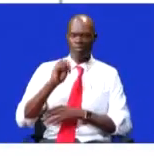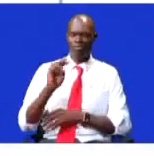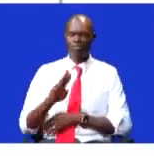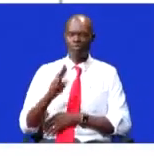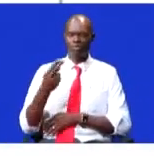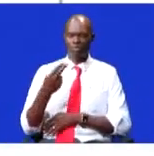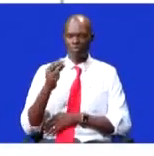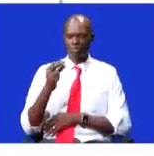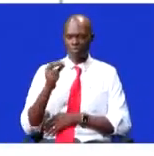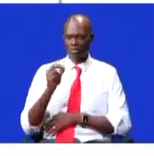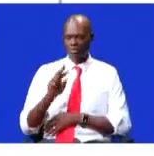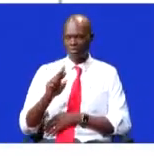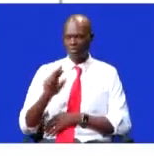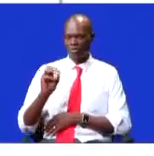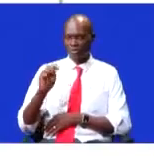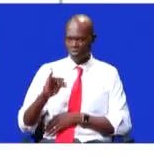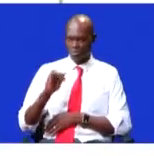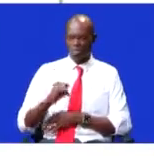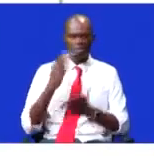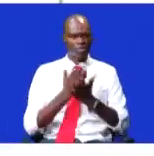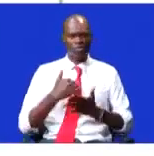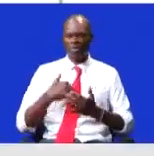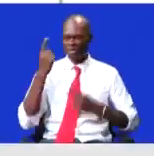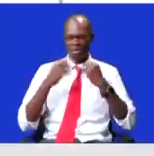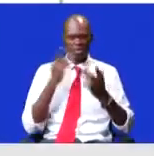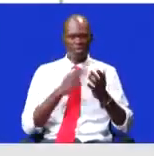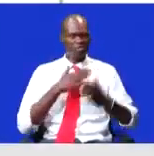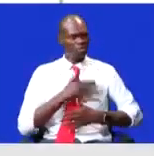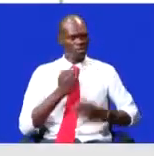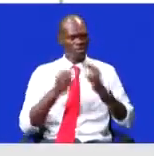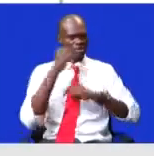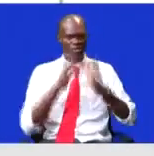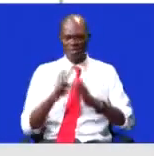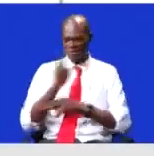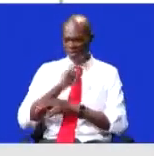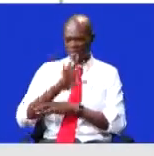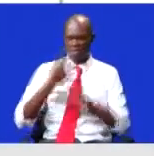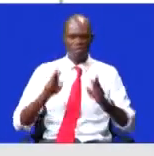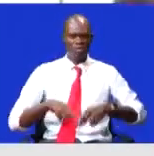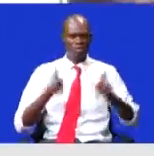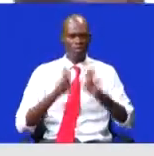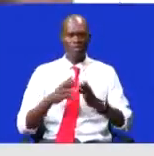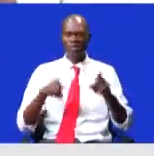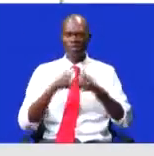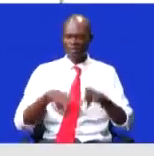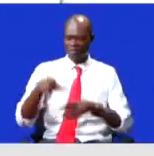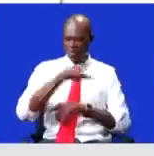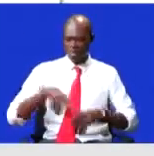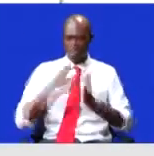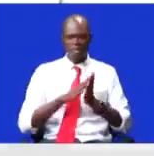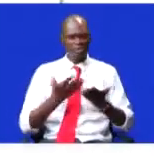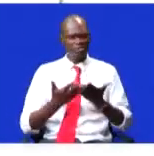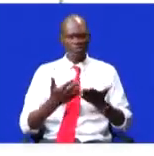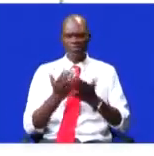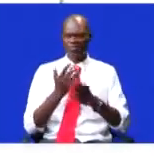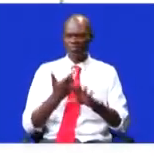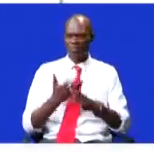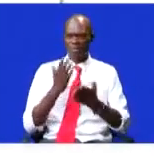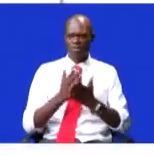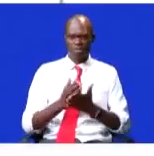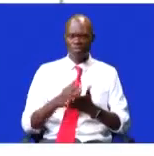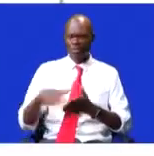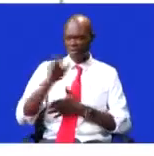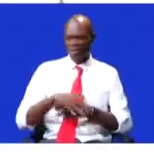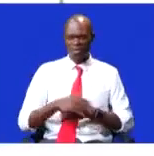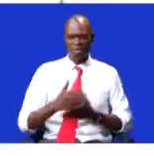ato ipoda yuak ne wach koyo ka muke koyo bingi barabara yutiji ringo go bingi kaka mwe chalo wachalo piny mo mok wachalo kwa ni nisabu kito jogi